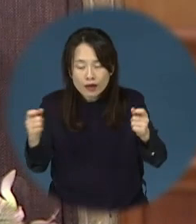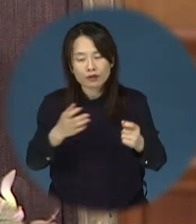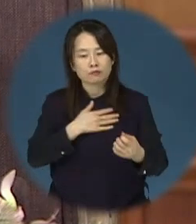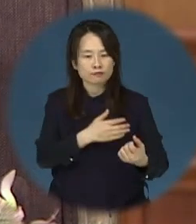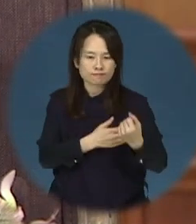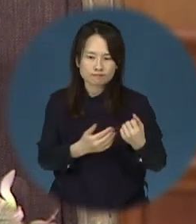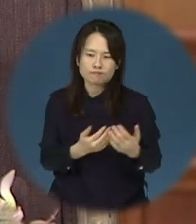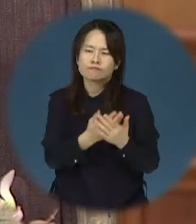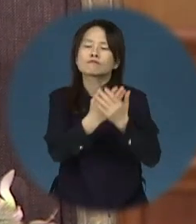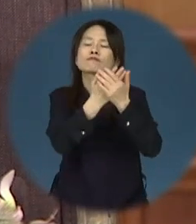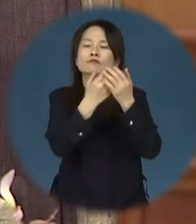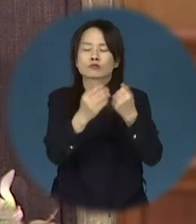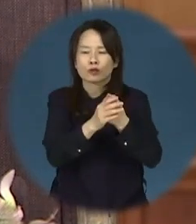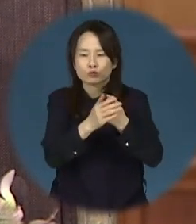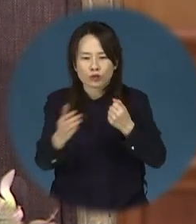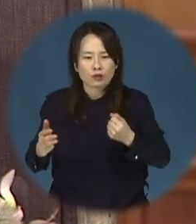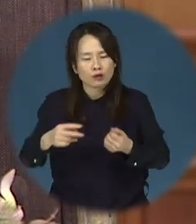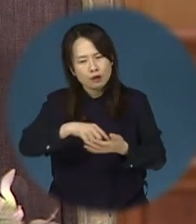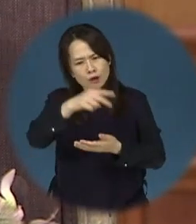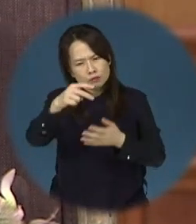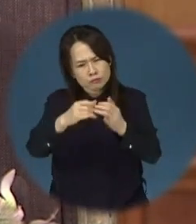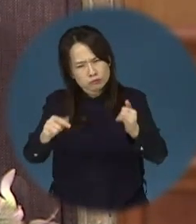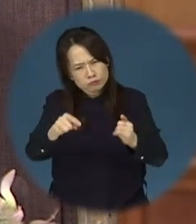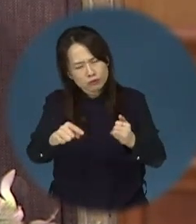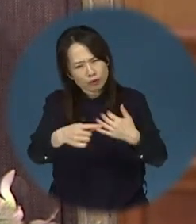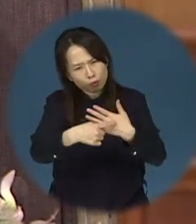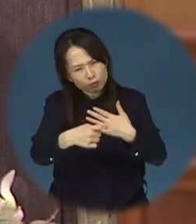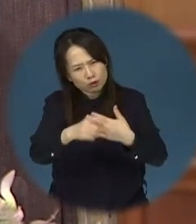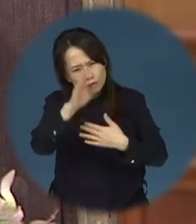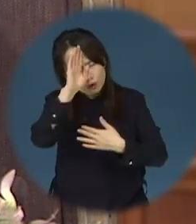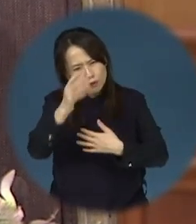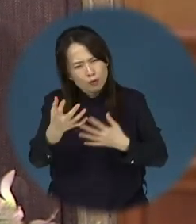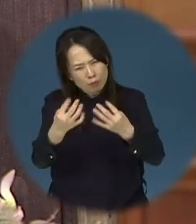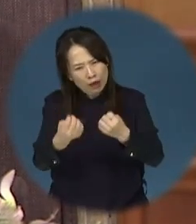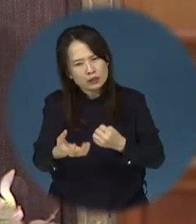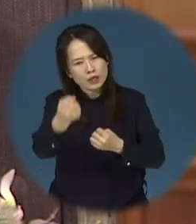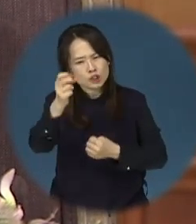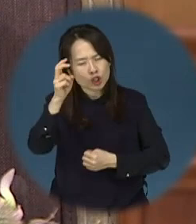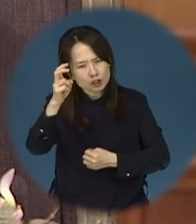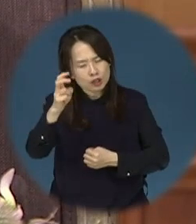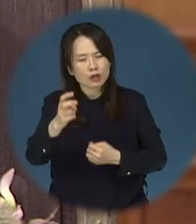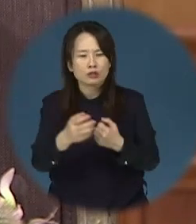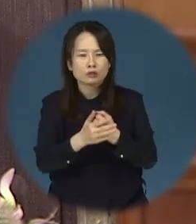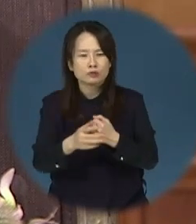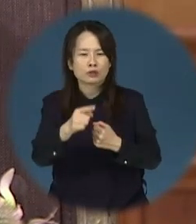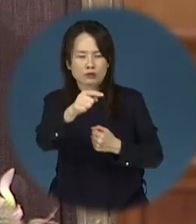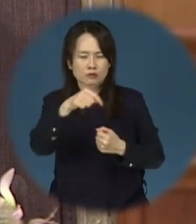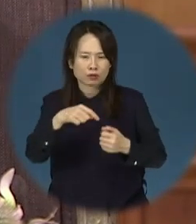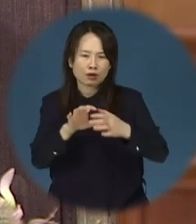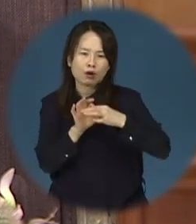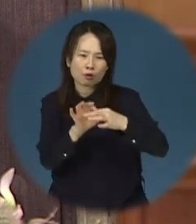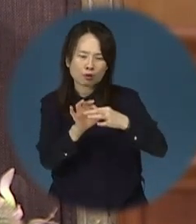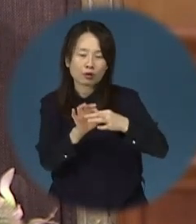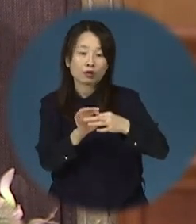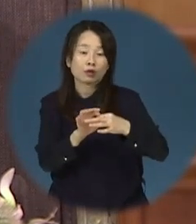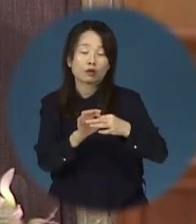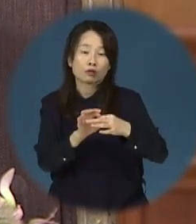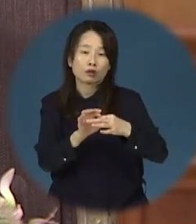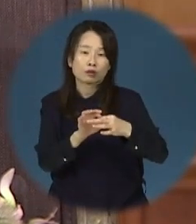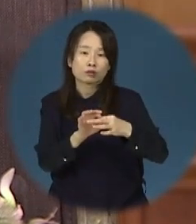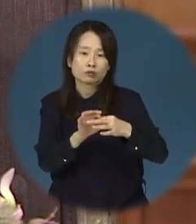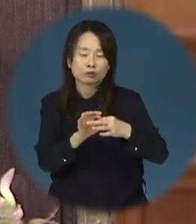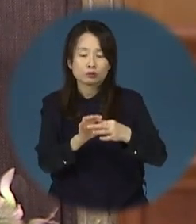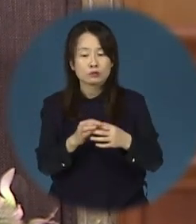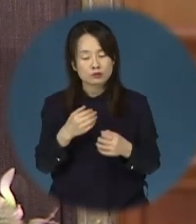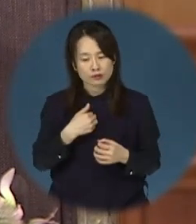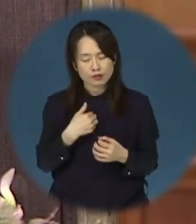병이 많을 것 같고 저분들과의 어떤 관계를 통해서 제가 많은 어떤